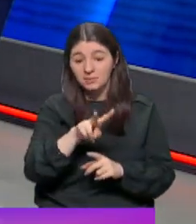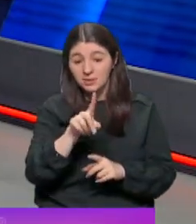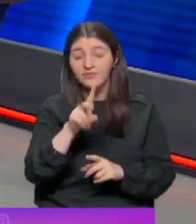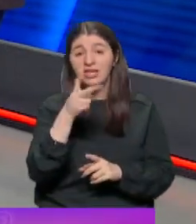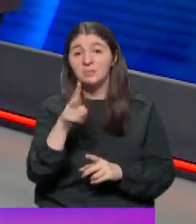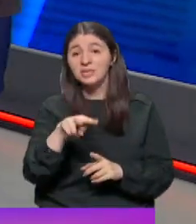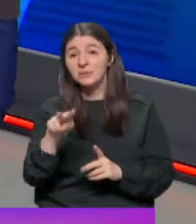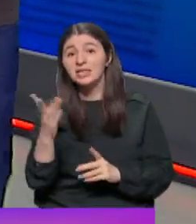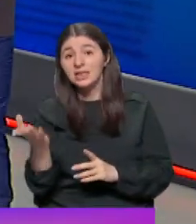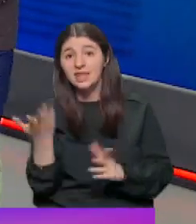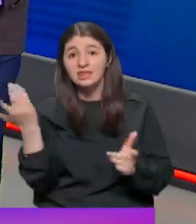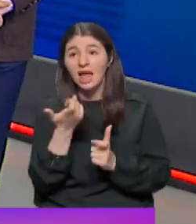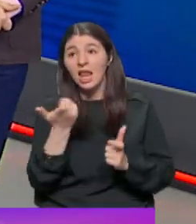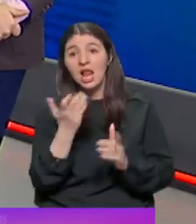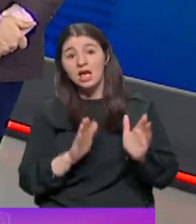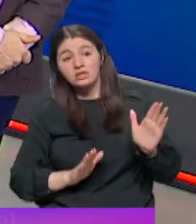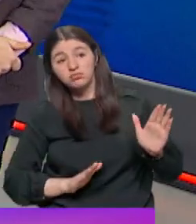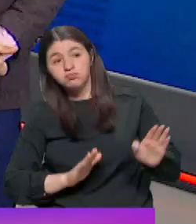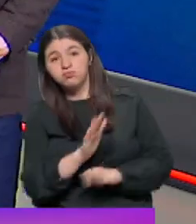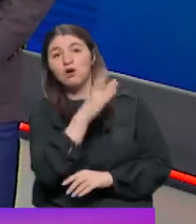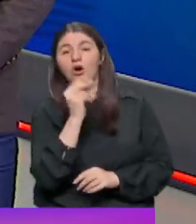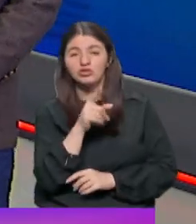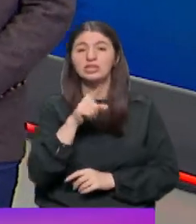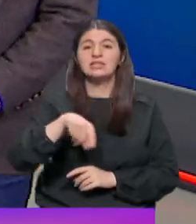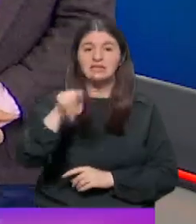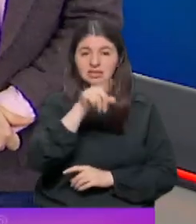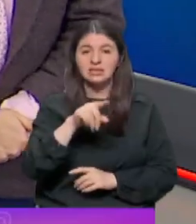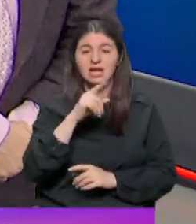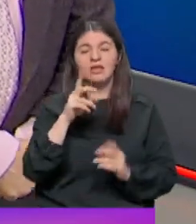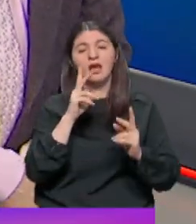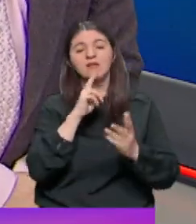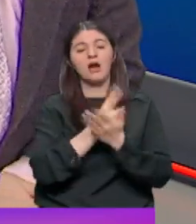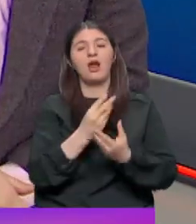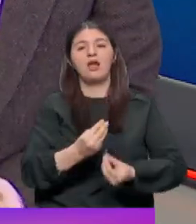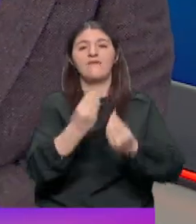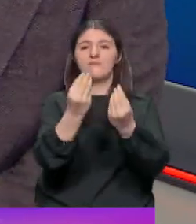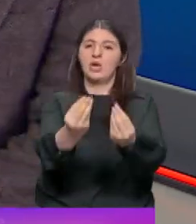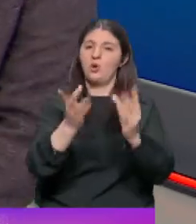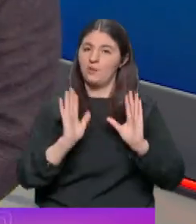ve 2022'de nereye doğru tırmandığını da sizlerin takdirlerinize bırakıyorum.